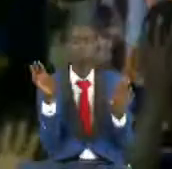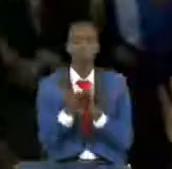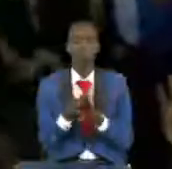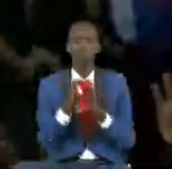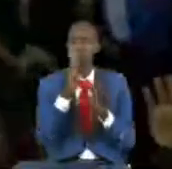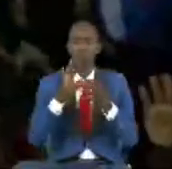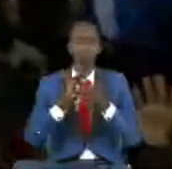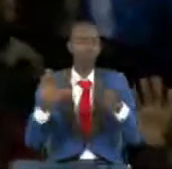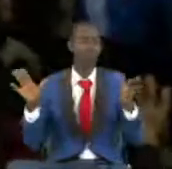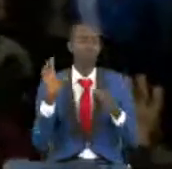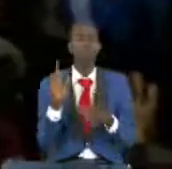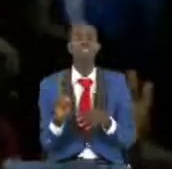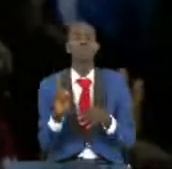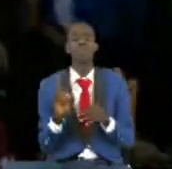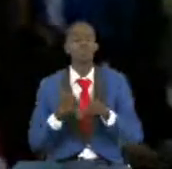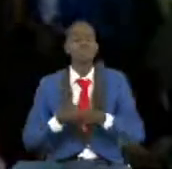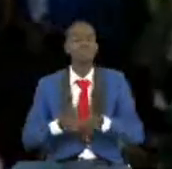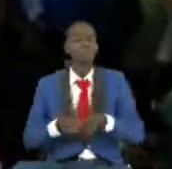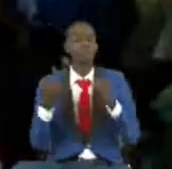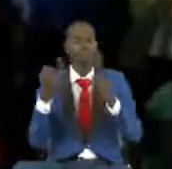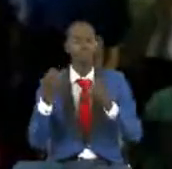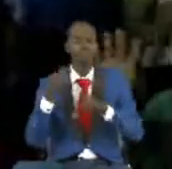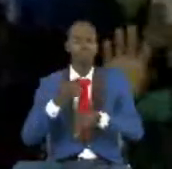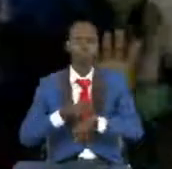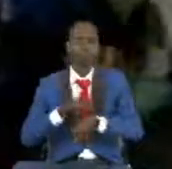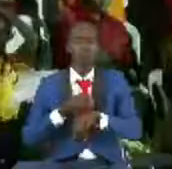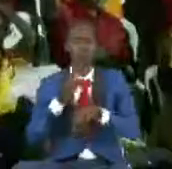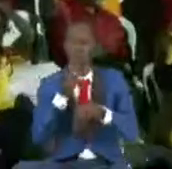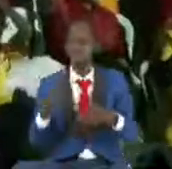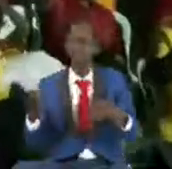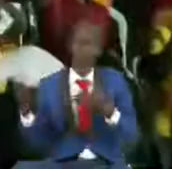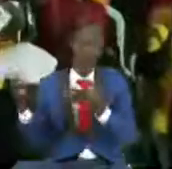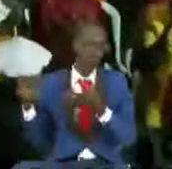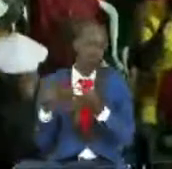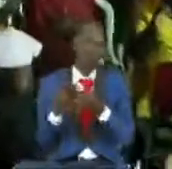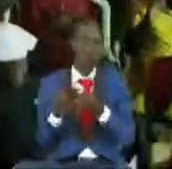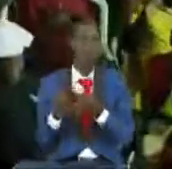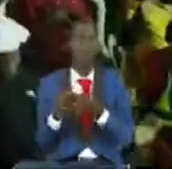soient déliées. Les os brisés soient